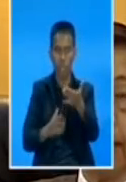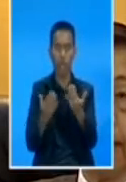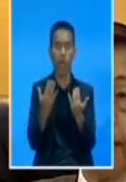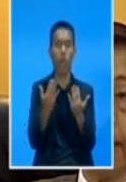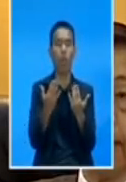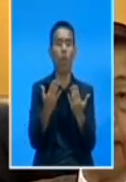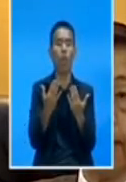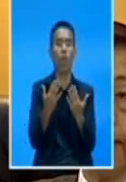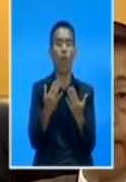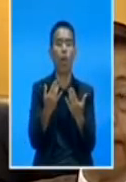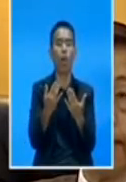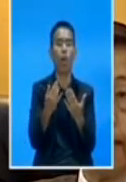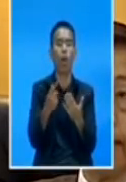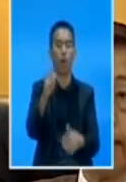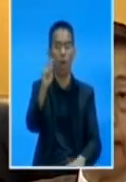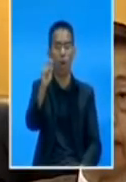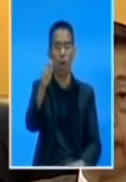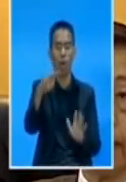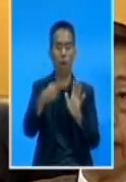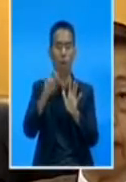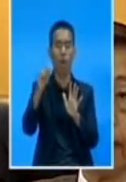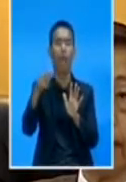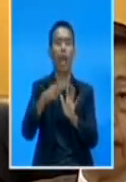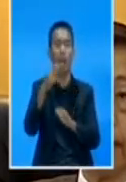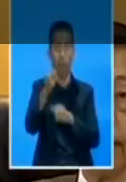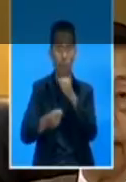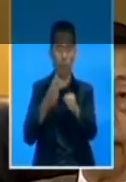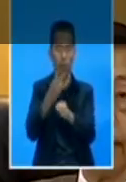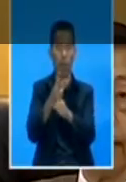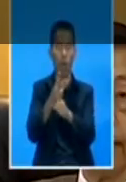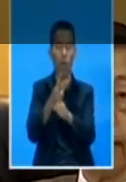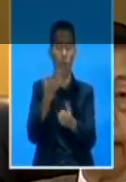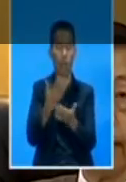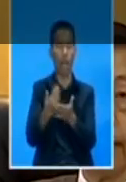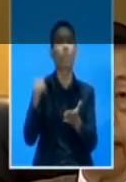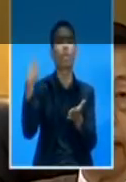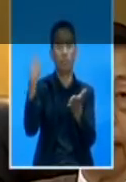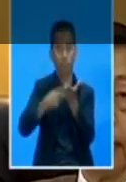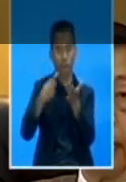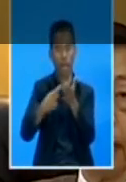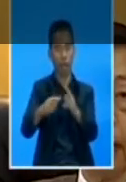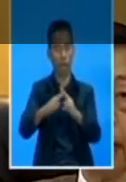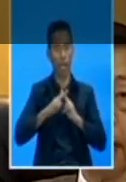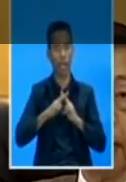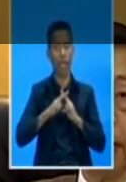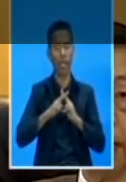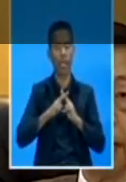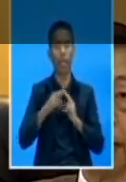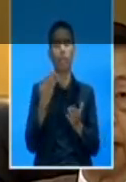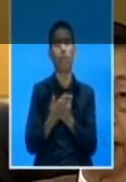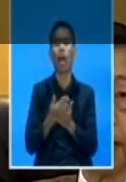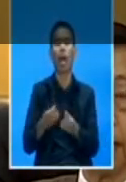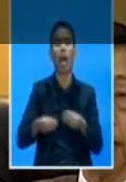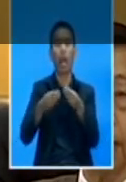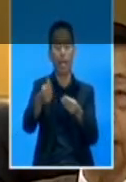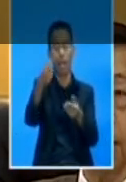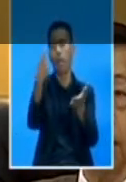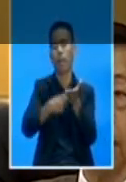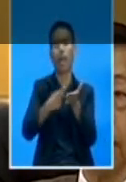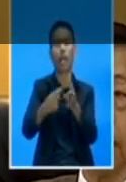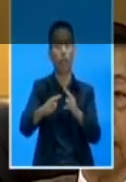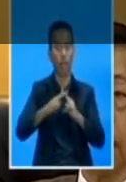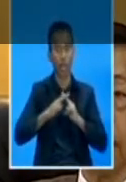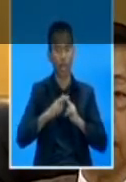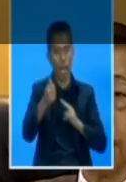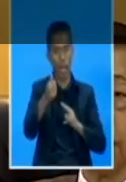แต่เขามีตังค์อ่ะเขาเลยประกันตัวไปเพราะเขามีเงินเยอะเรียกเท่าไหร่เขาก็ประกันได้พอประกัน